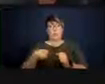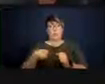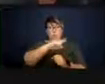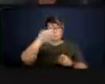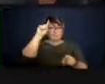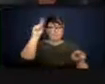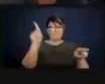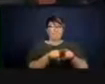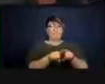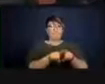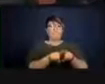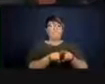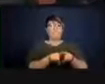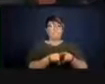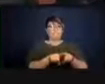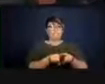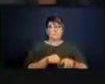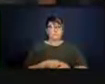ونحن